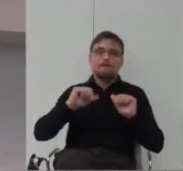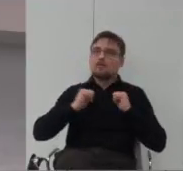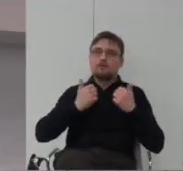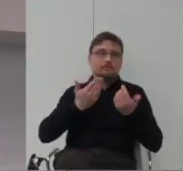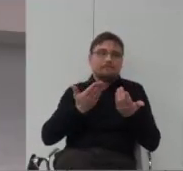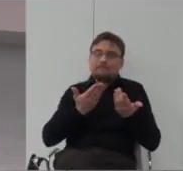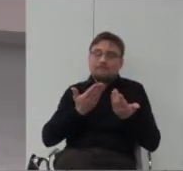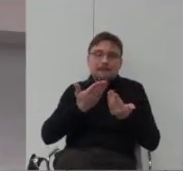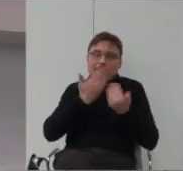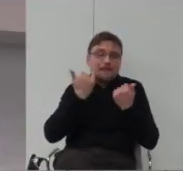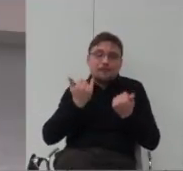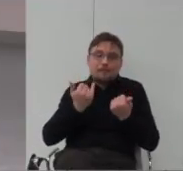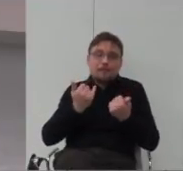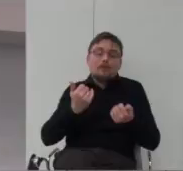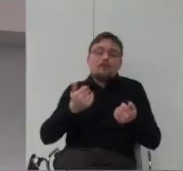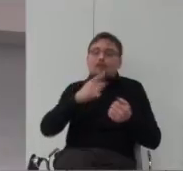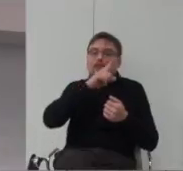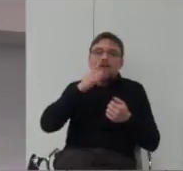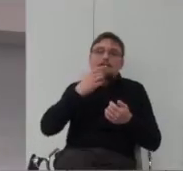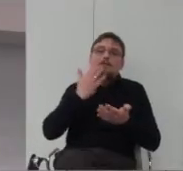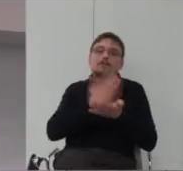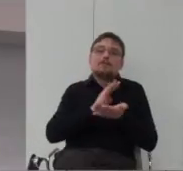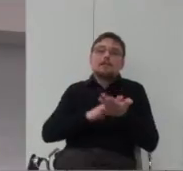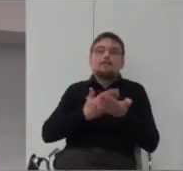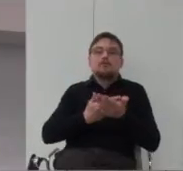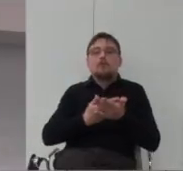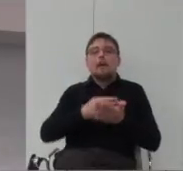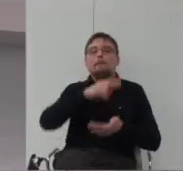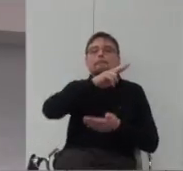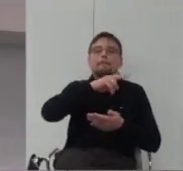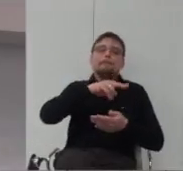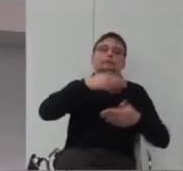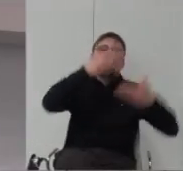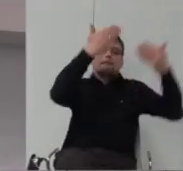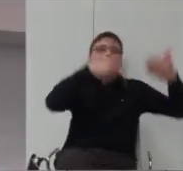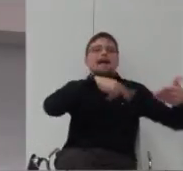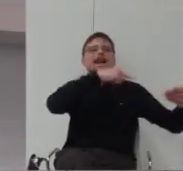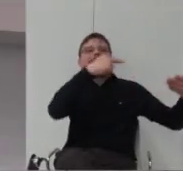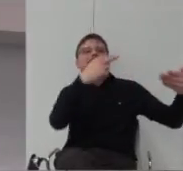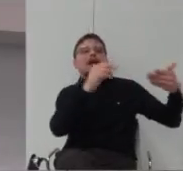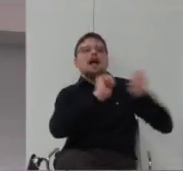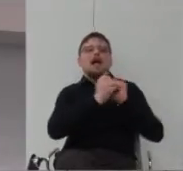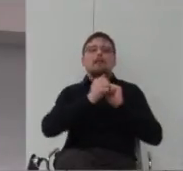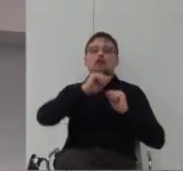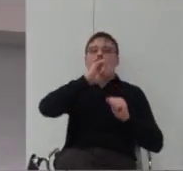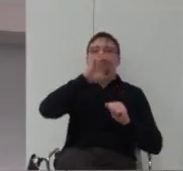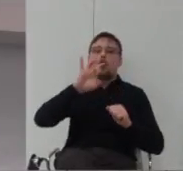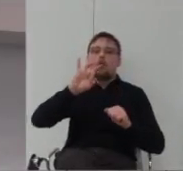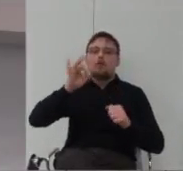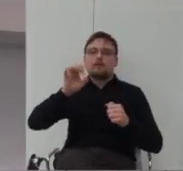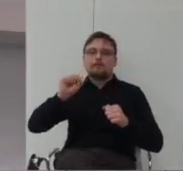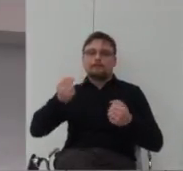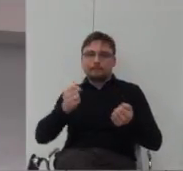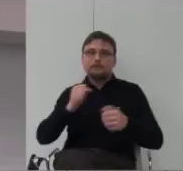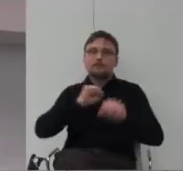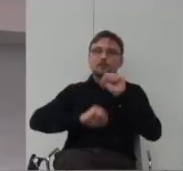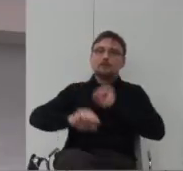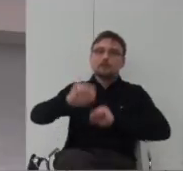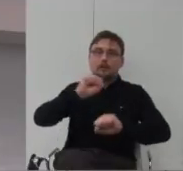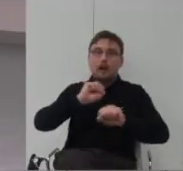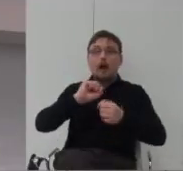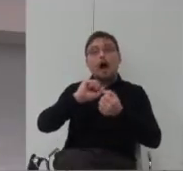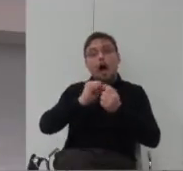bez zdefiniowanej funkcji, które są wykorzystywane jako atelier malarskie, jako sale do jogi, w zależności od